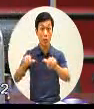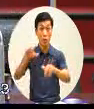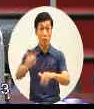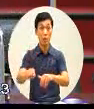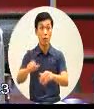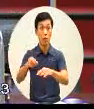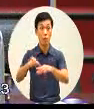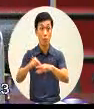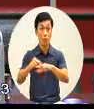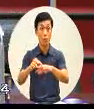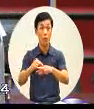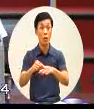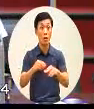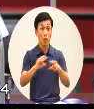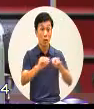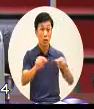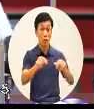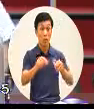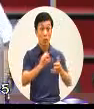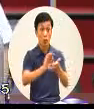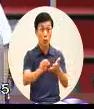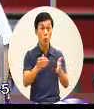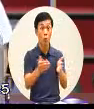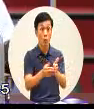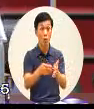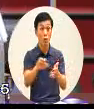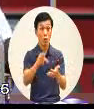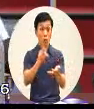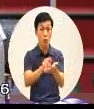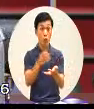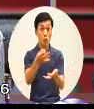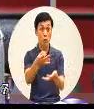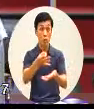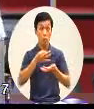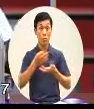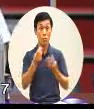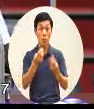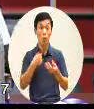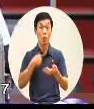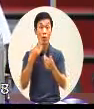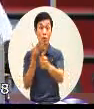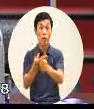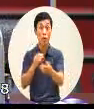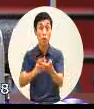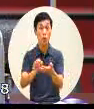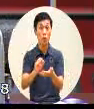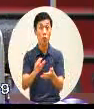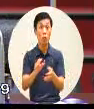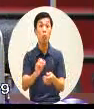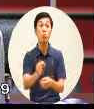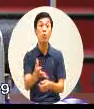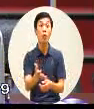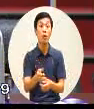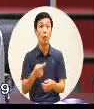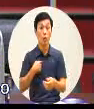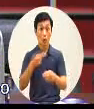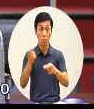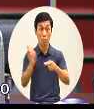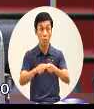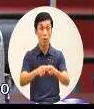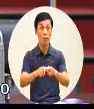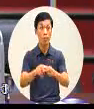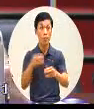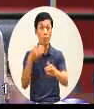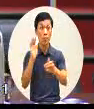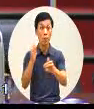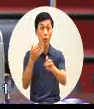你都规个土地来你搞使用个啊，你不付租金给我怎要你使用？因为所以讲是我会当爱动态啊，我要你行，无你使